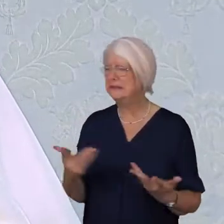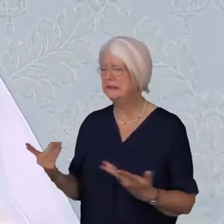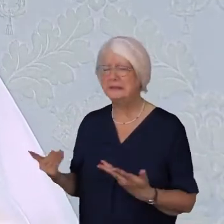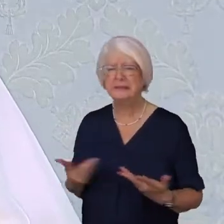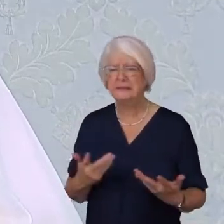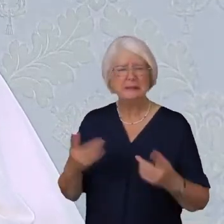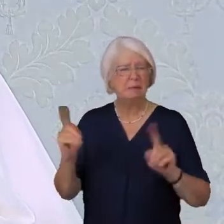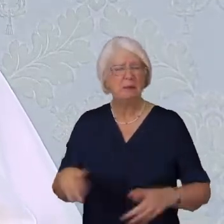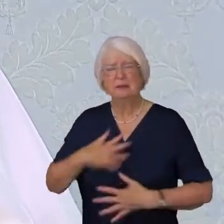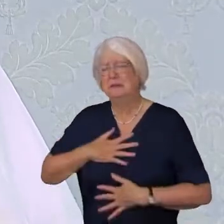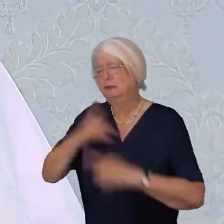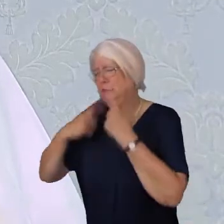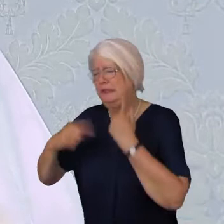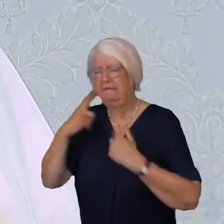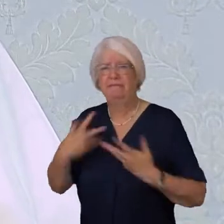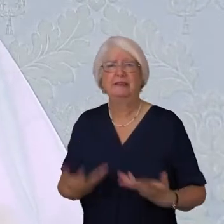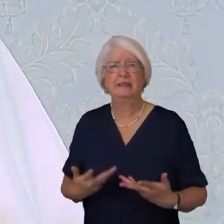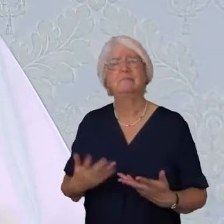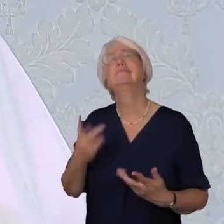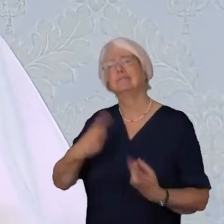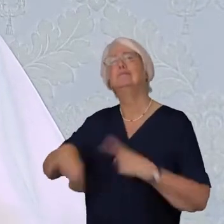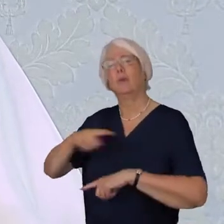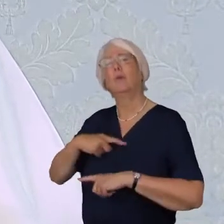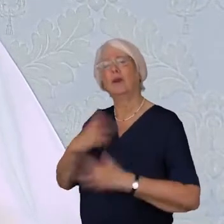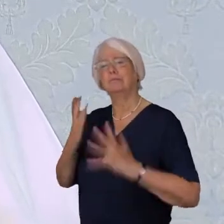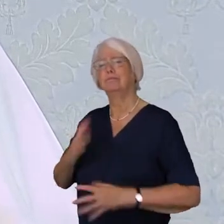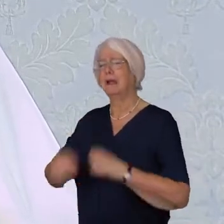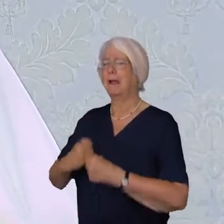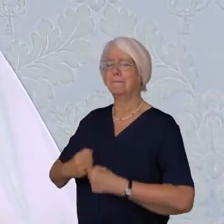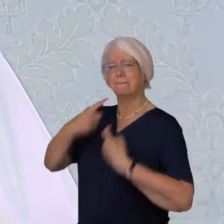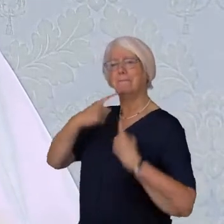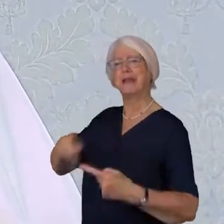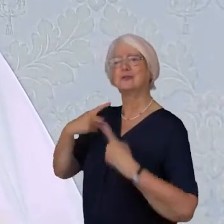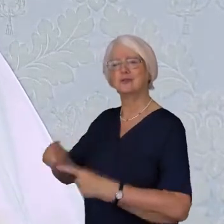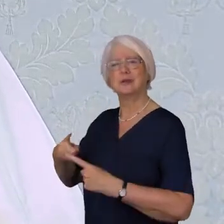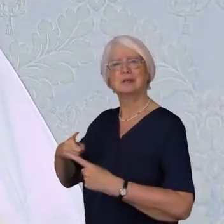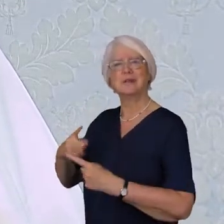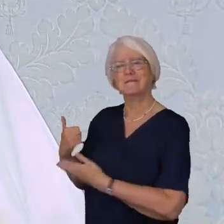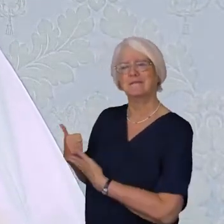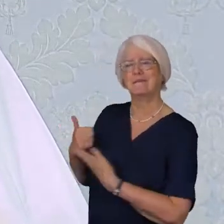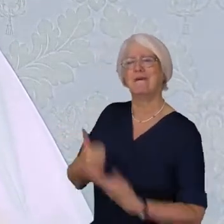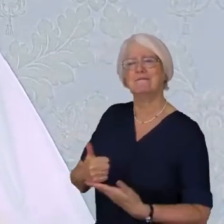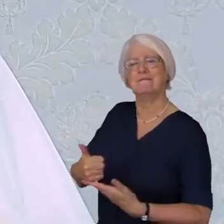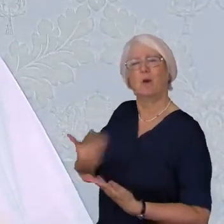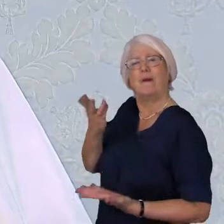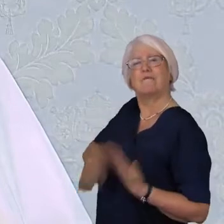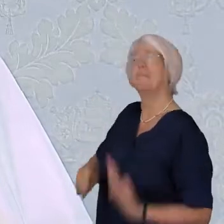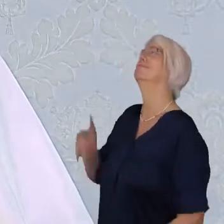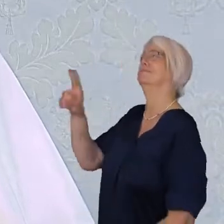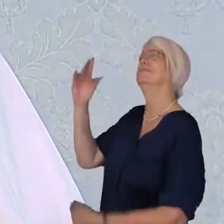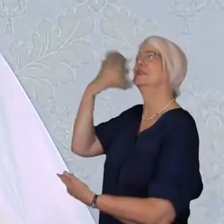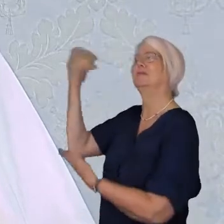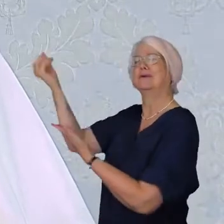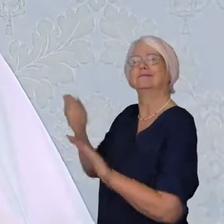consolazione. Facciamoci allora interpreti della consolazione dello Spirito. Trasmettiamo